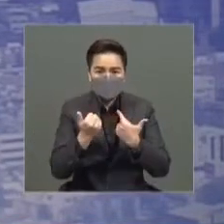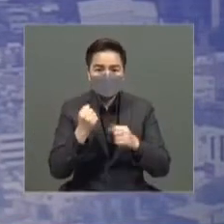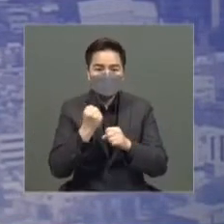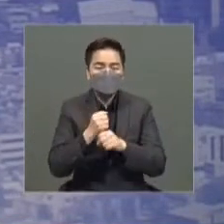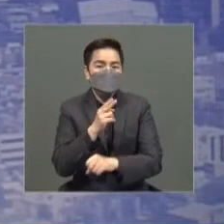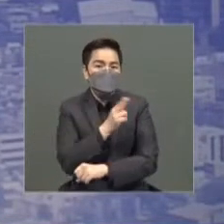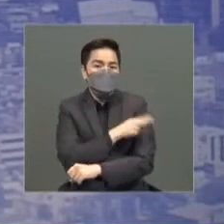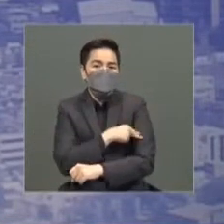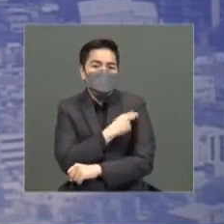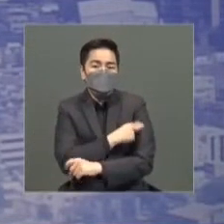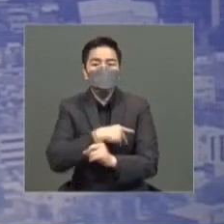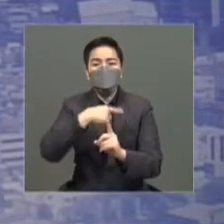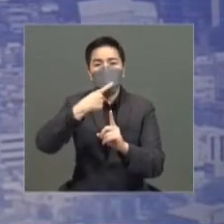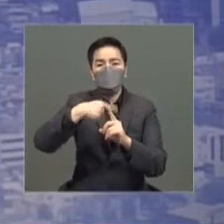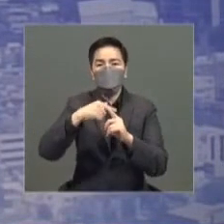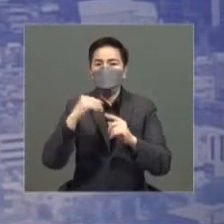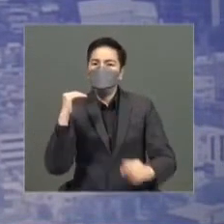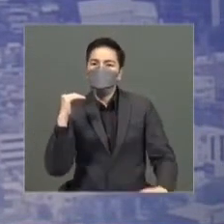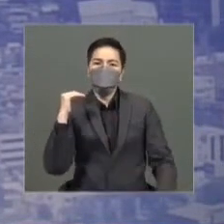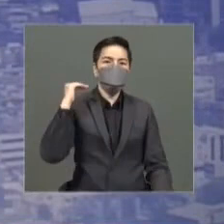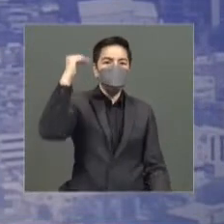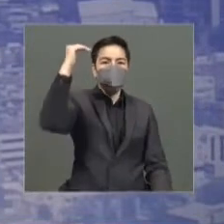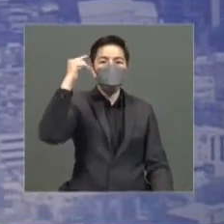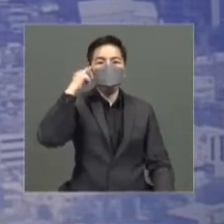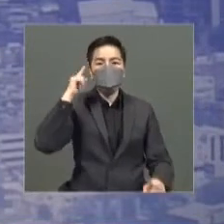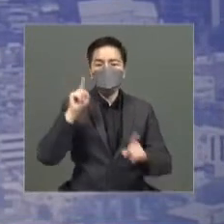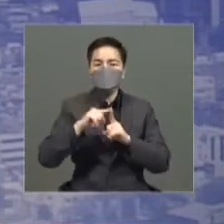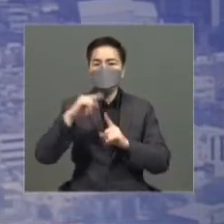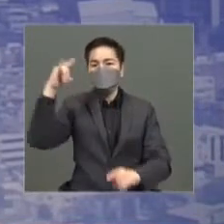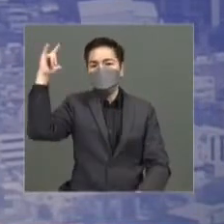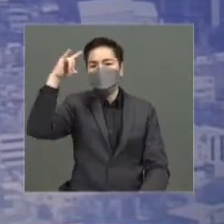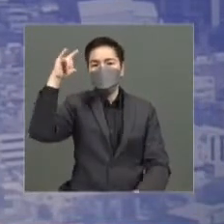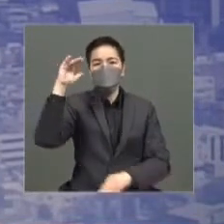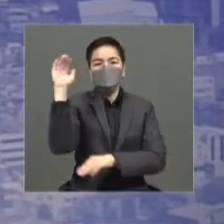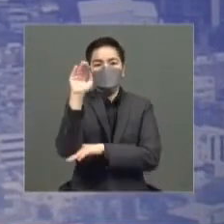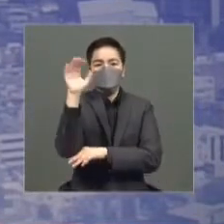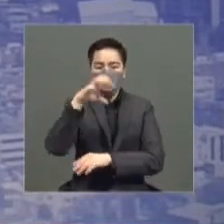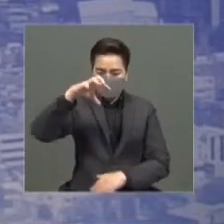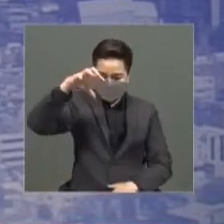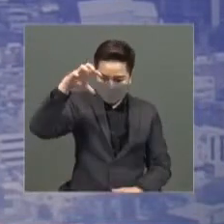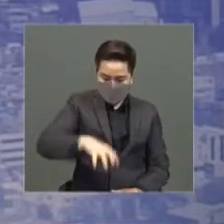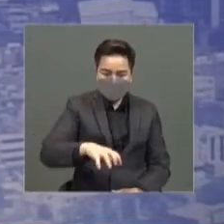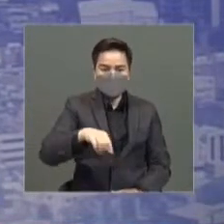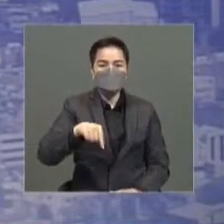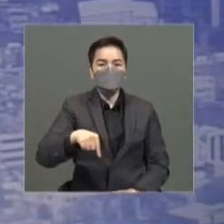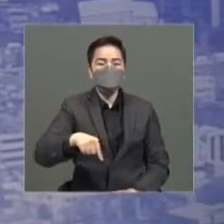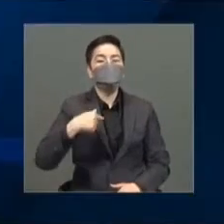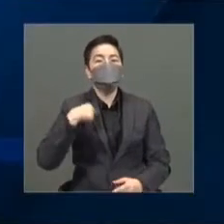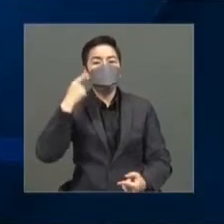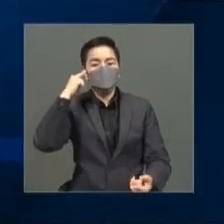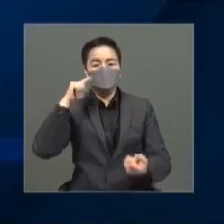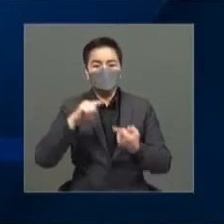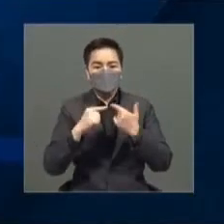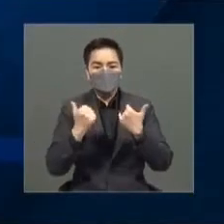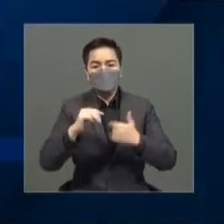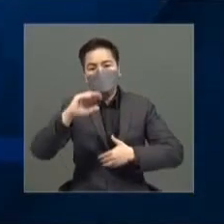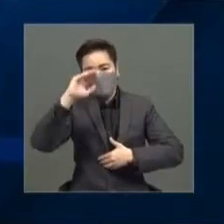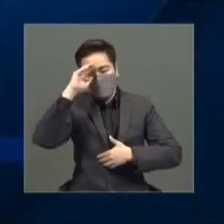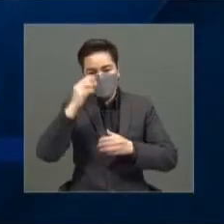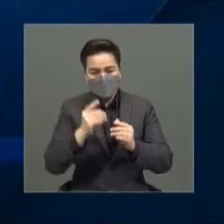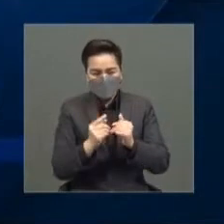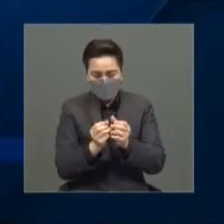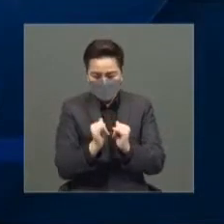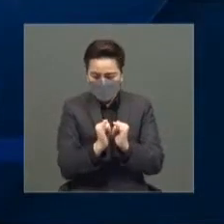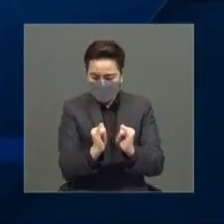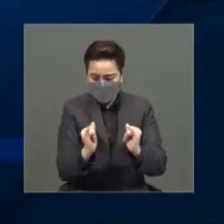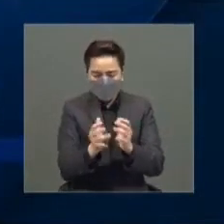ตั้งโรงพยาบาลสนามระดับสูงค่ะที่สนามบินสุวรรณภูมิตอนนี้เนี่ยนะคะจากการที่ผู้ป่วยมีจำนวน